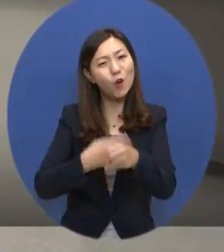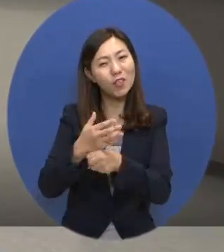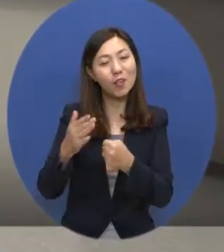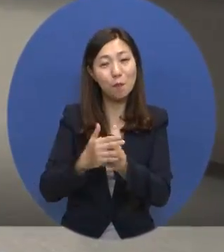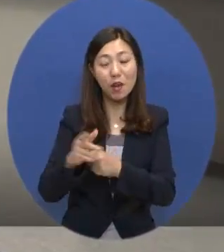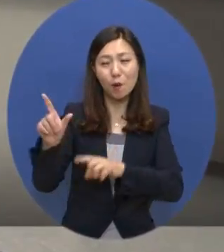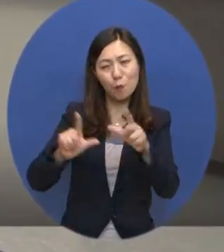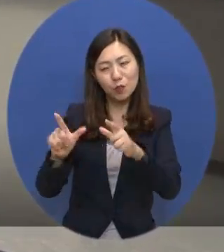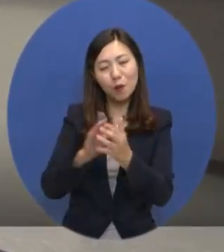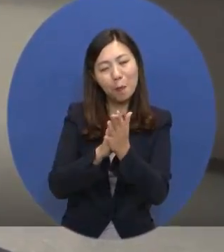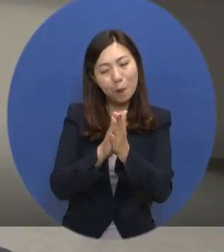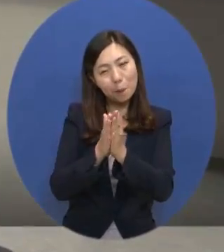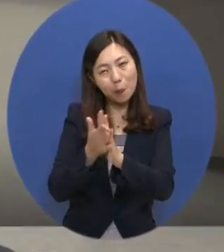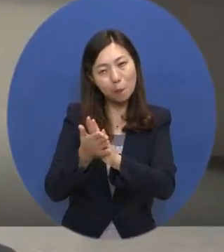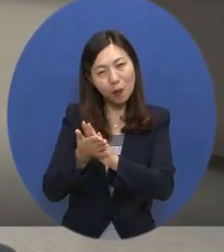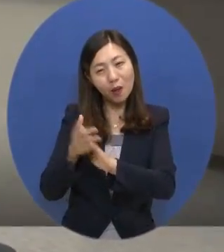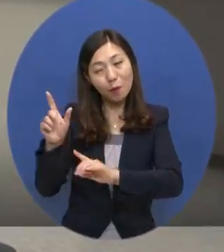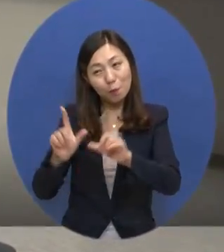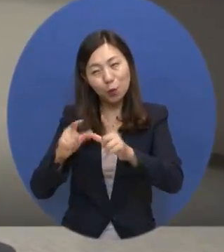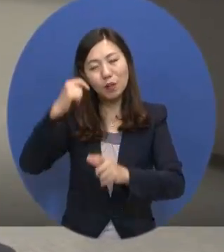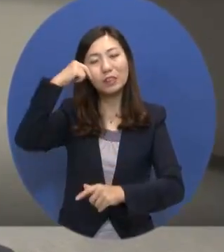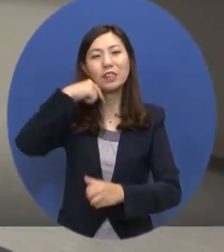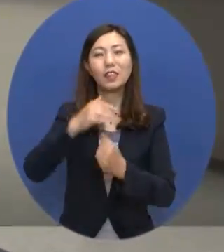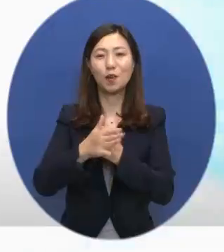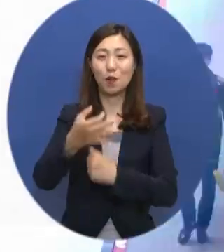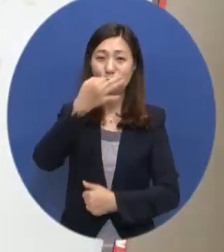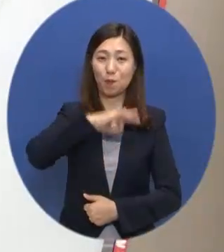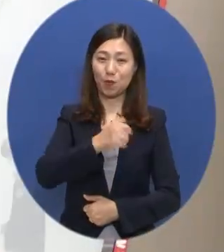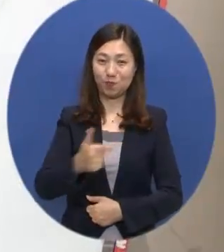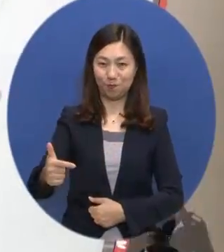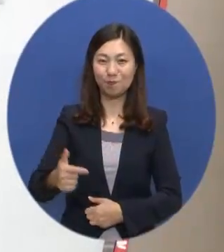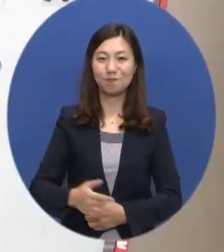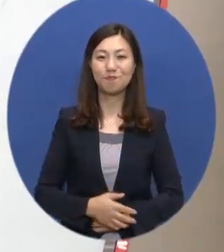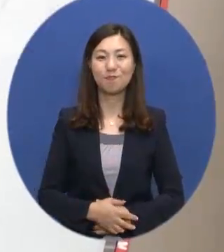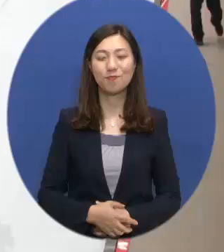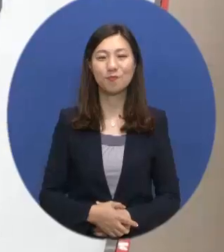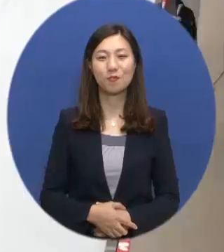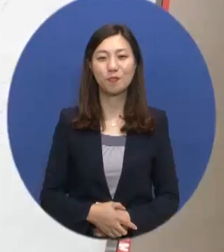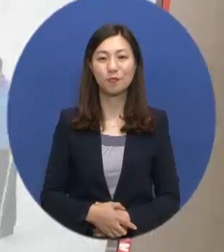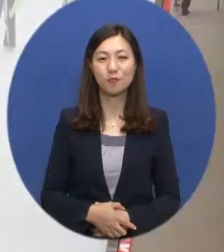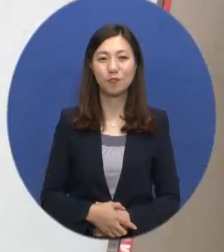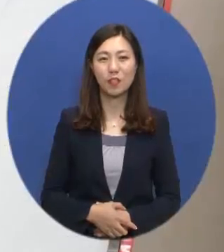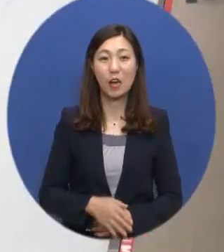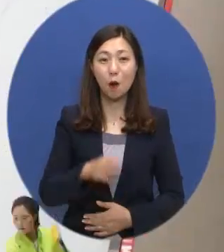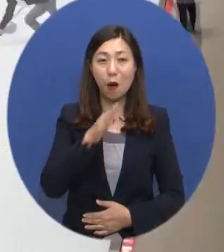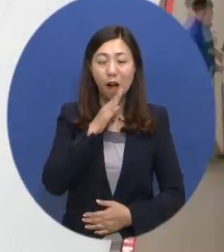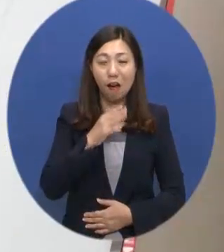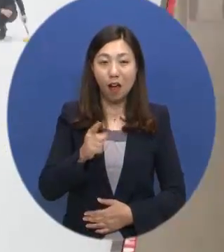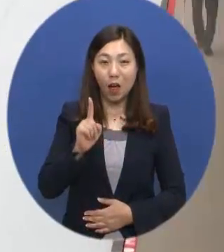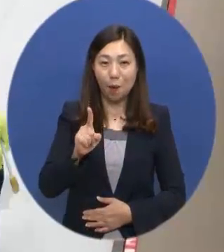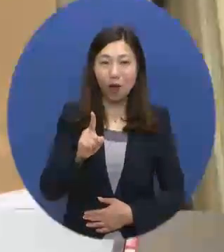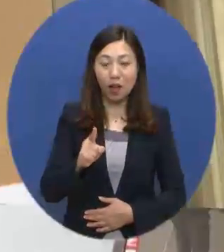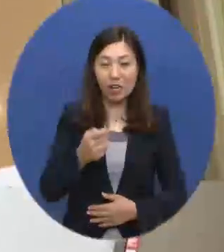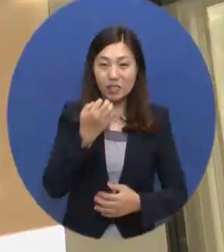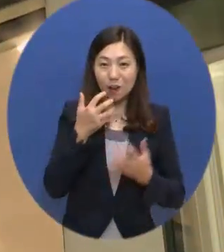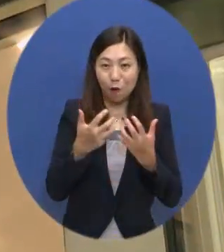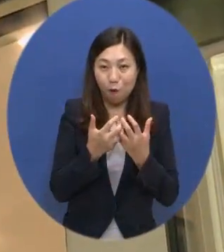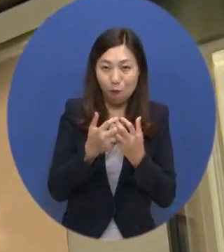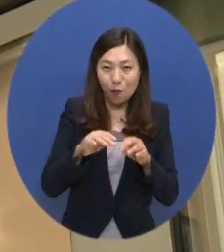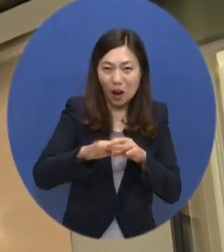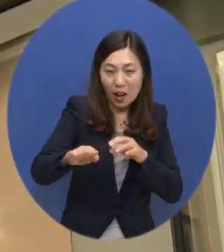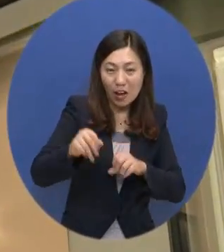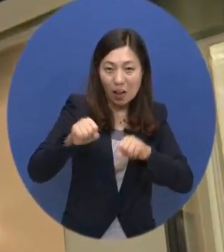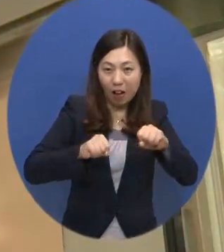바뀌시는 걸 제가 이제 느끼니까 이제 그게 이제 사실 보람이 있죠. 한바탕 빙상위에서의 훈련을 마치고